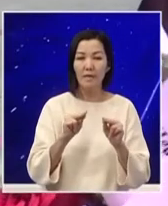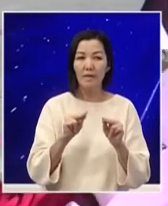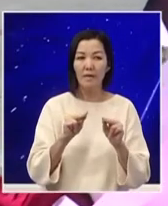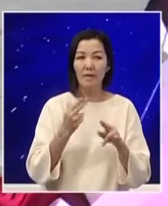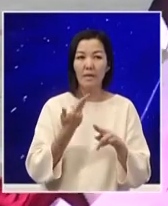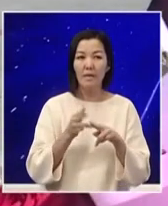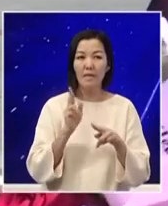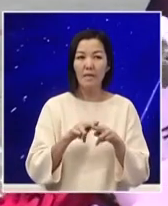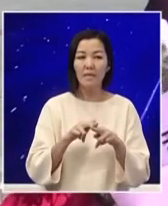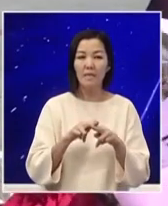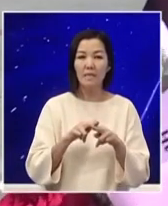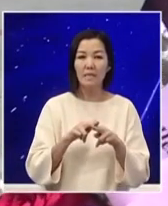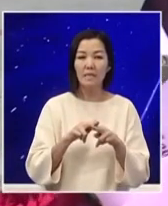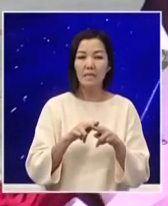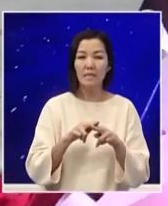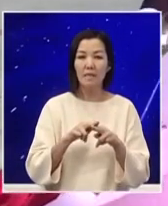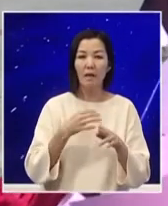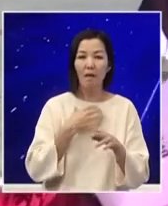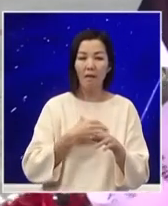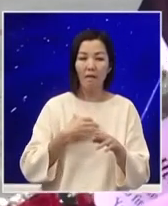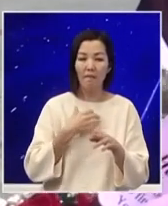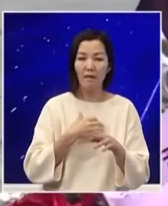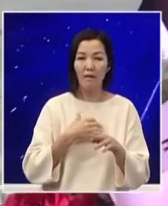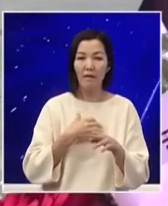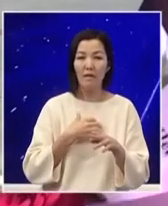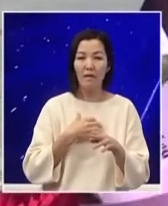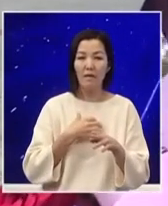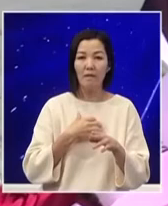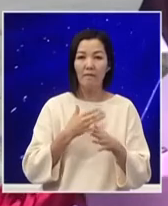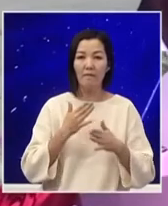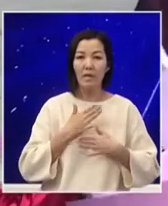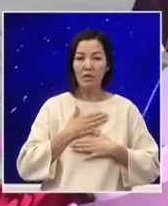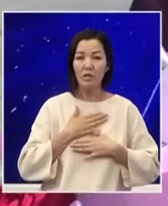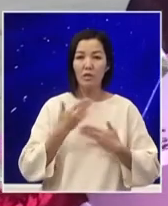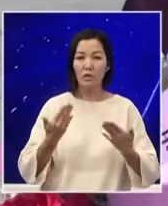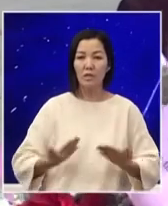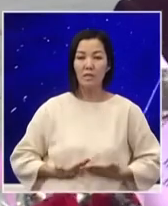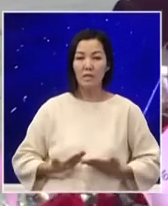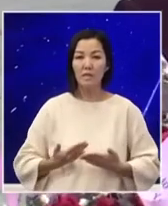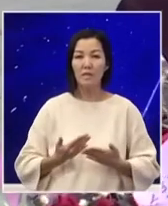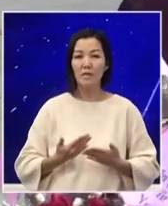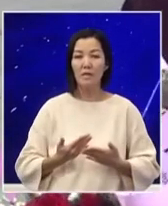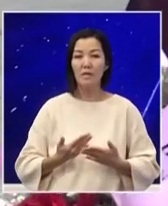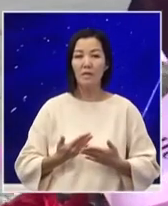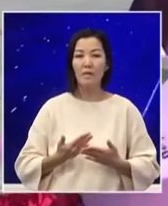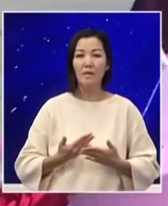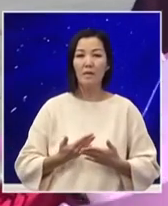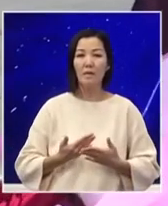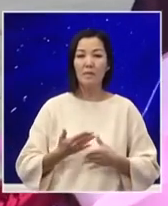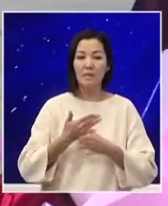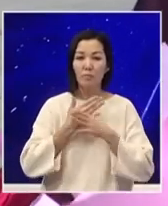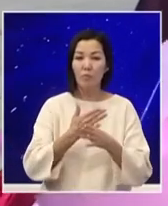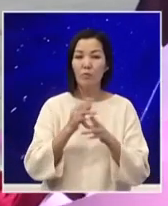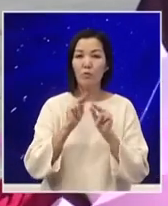одна из самых, если не самая главная профессия вообще в нашей жизни. Потому что через учителя проходит